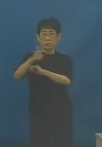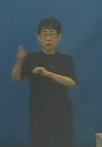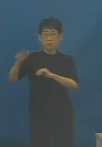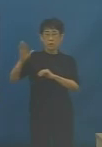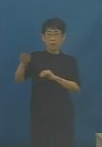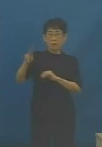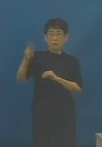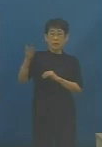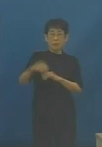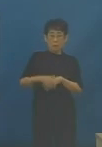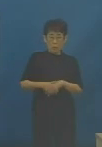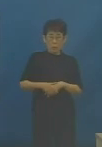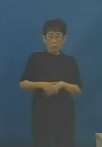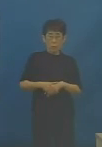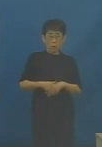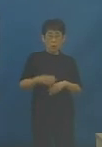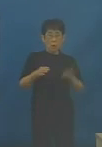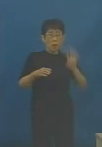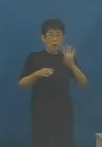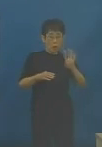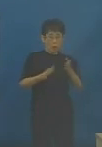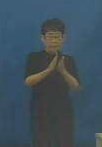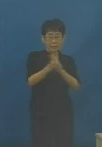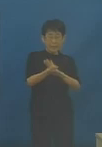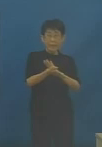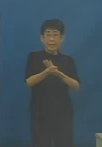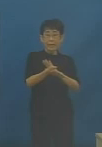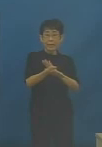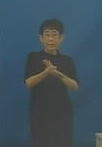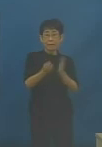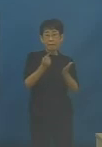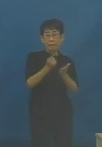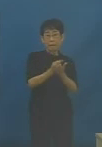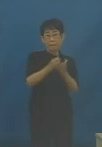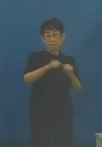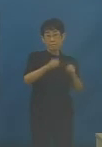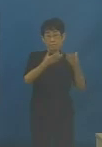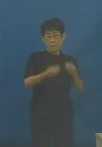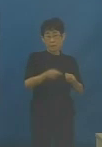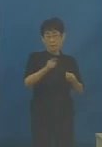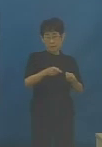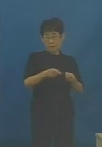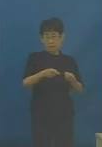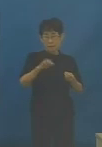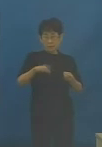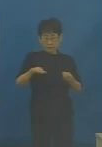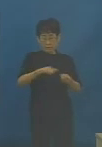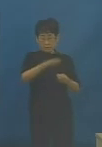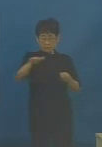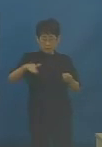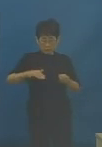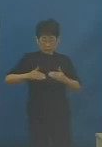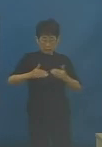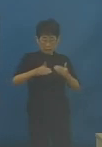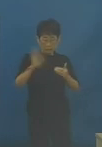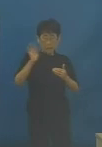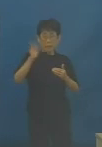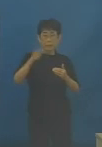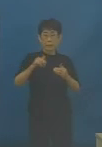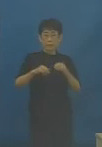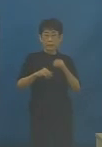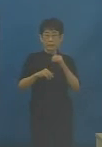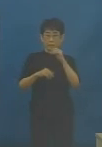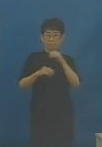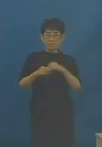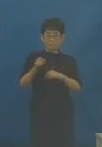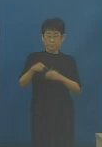にとどまったということは、結果的にその足並みが検討中のところもありますけども、揃わなかったということになって、でいわゆるその任意団体の長